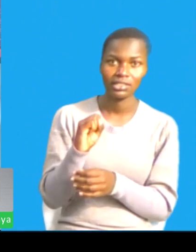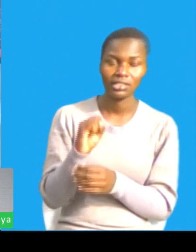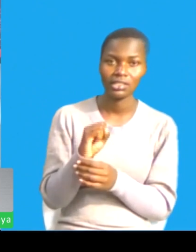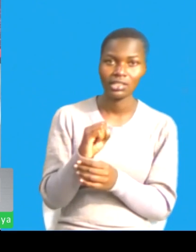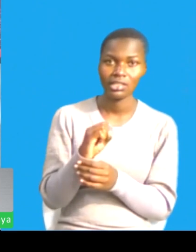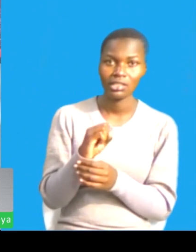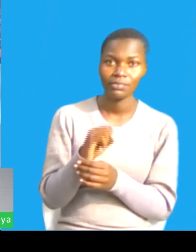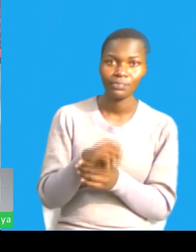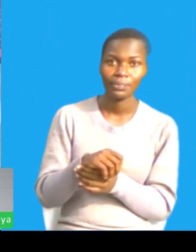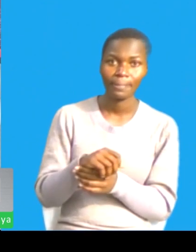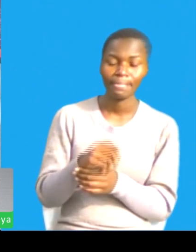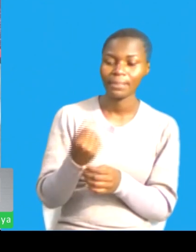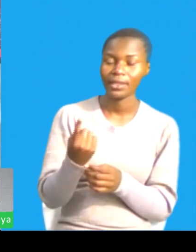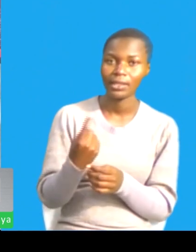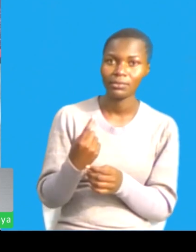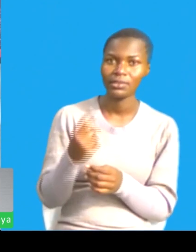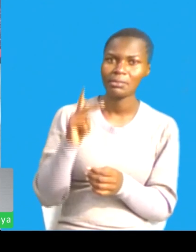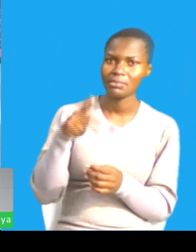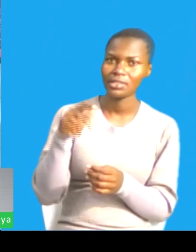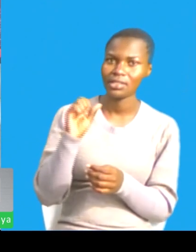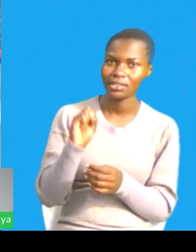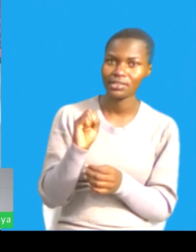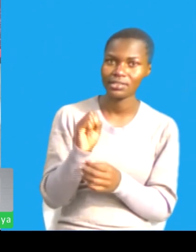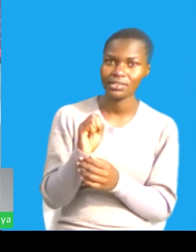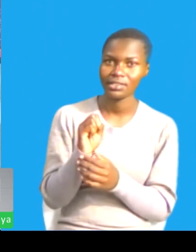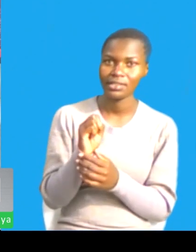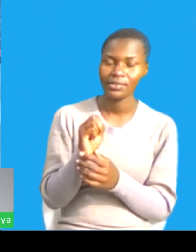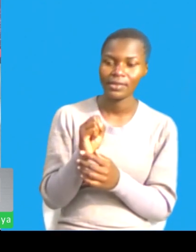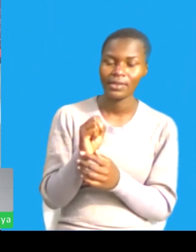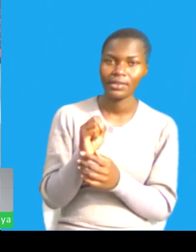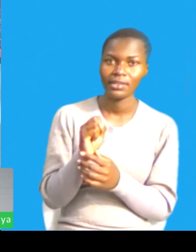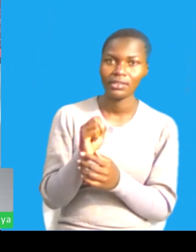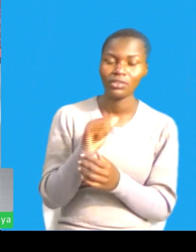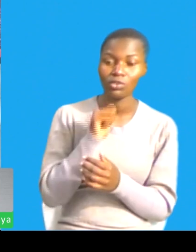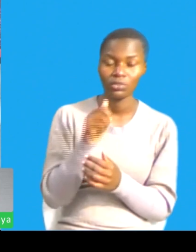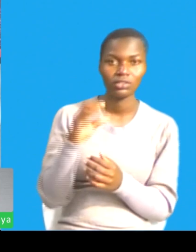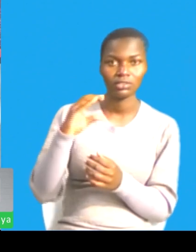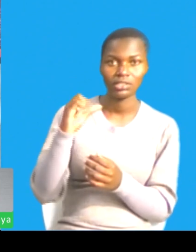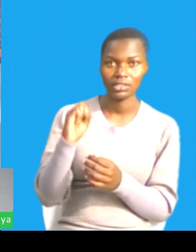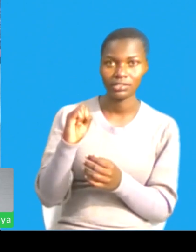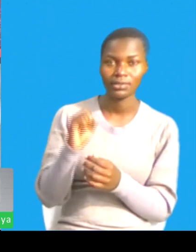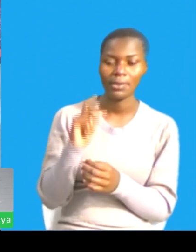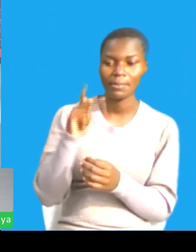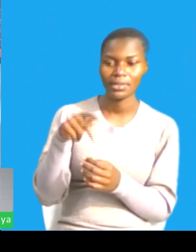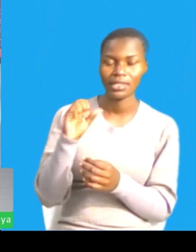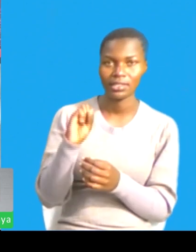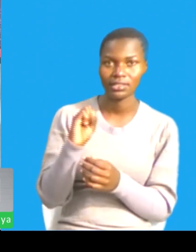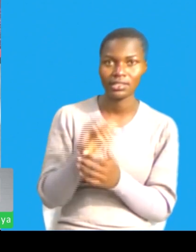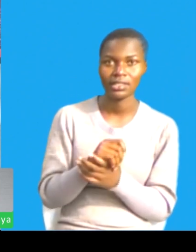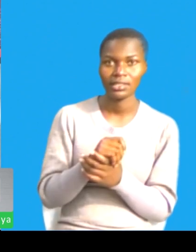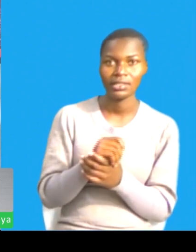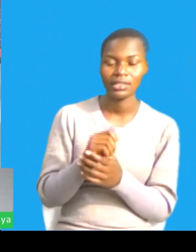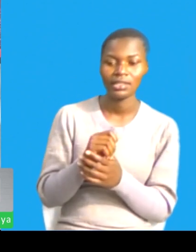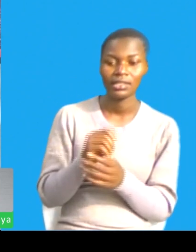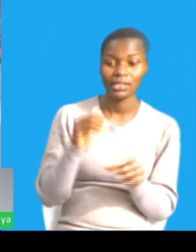CAS. Yes. No, come to the PS. I'm not now talking of CAS yet. I'm told even in the